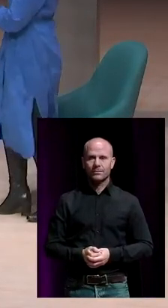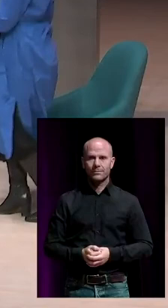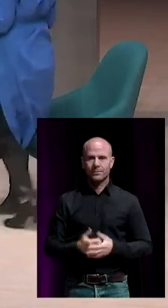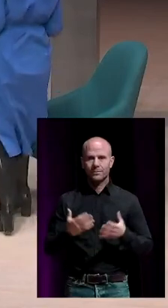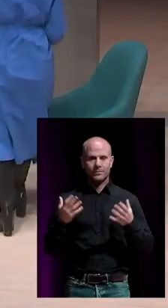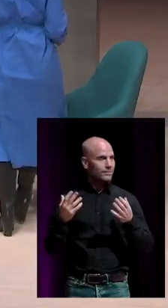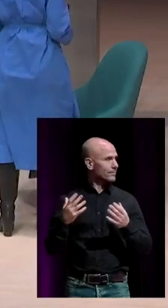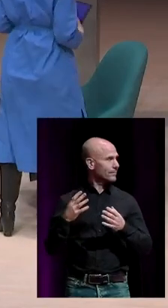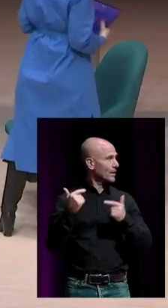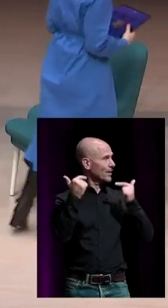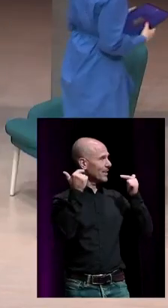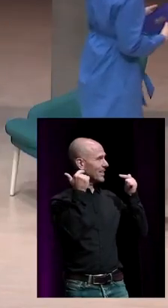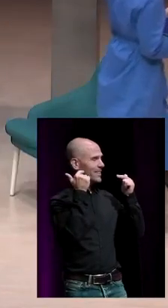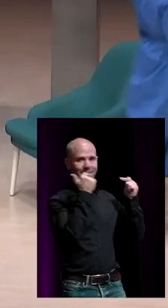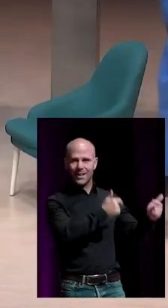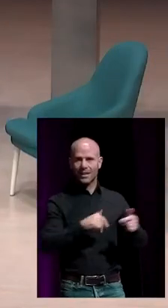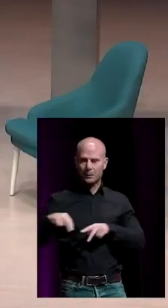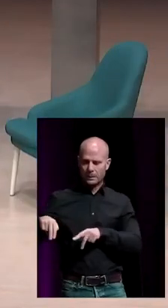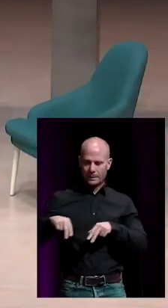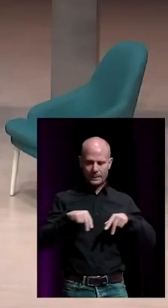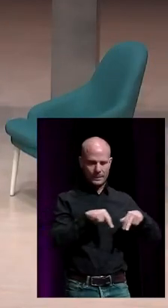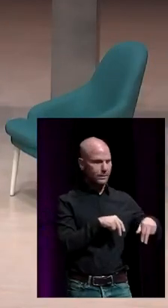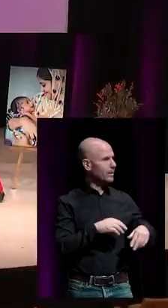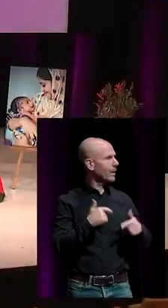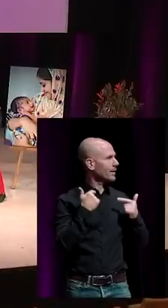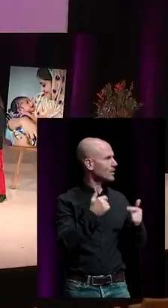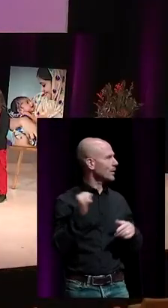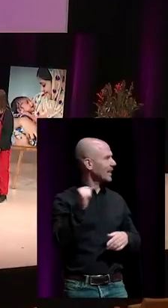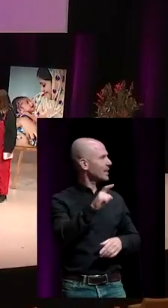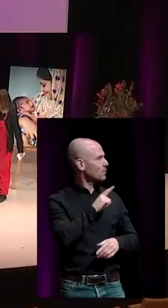Ja, tack! Tack så jättemycket, vilket